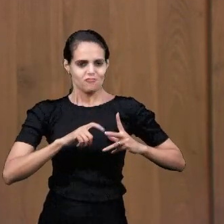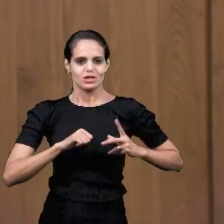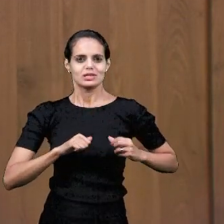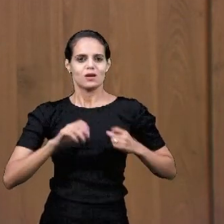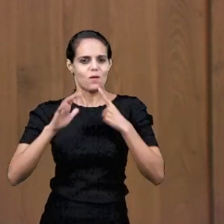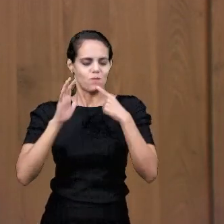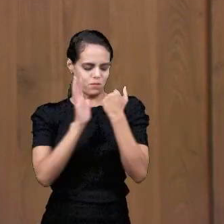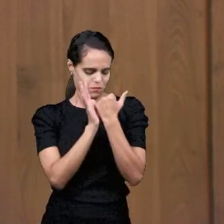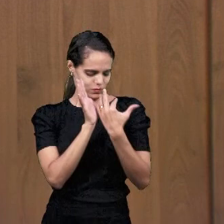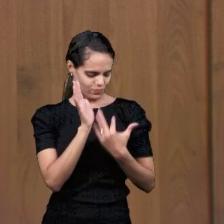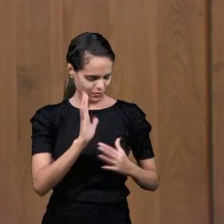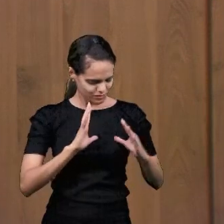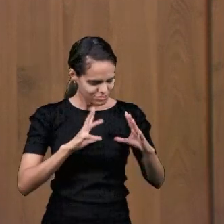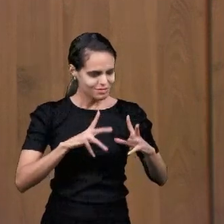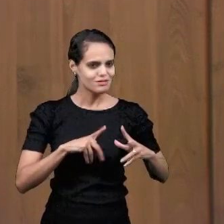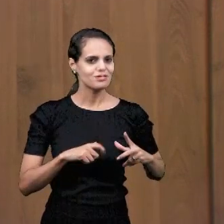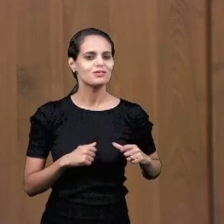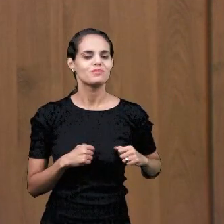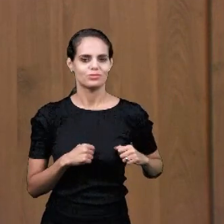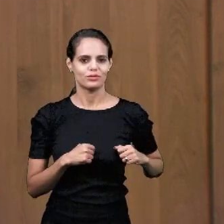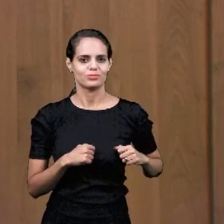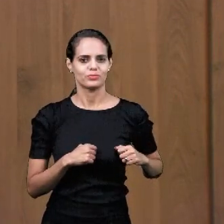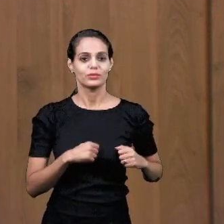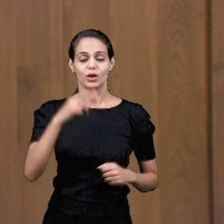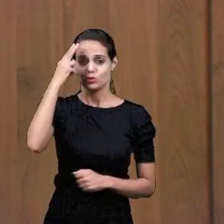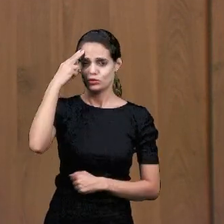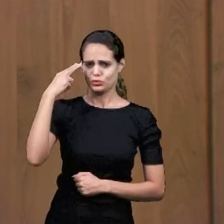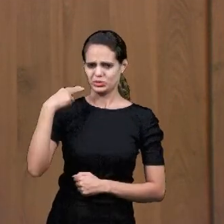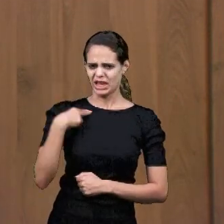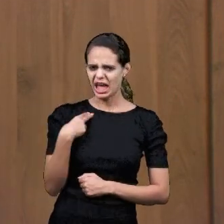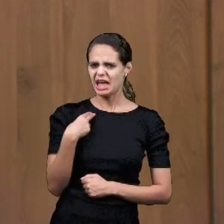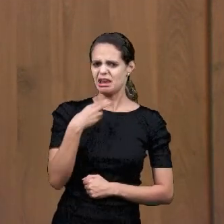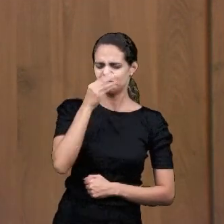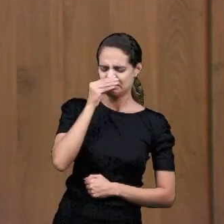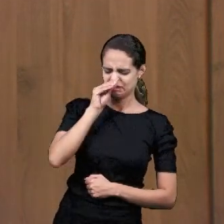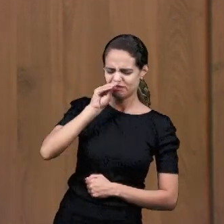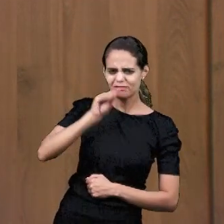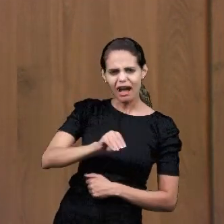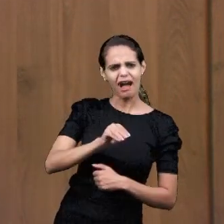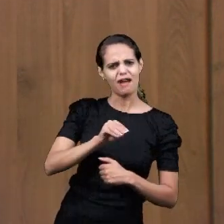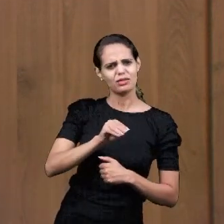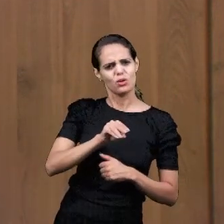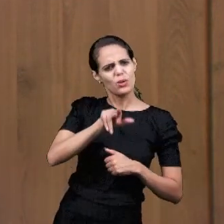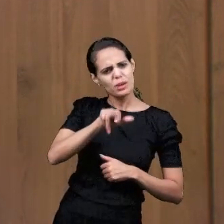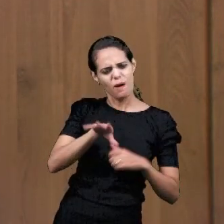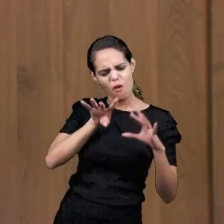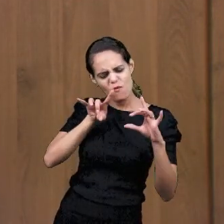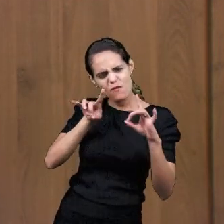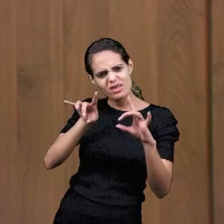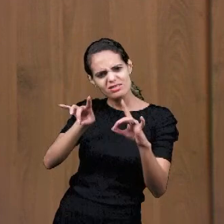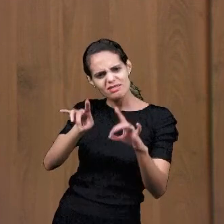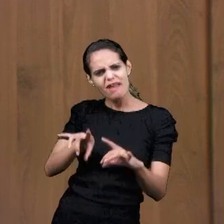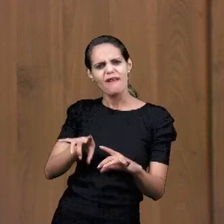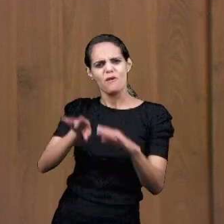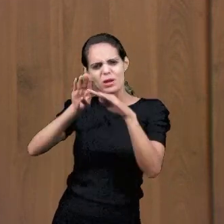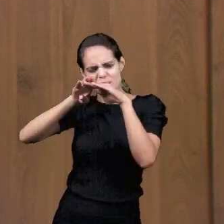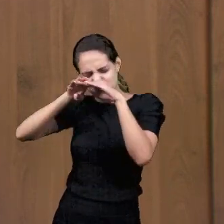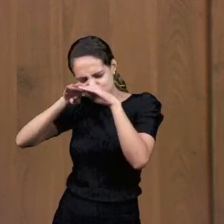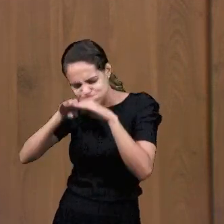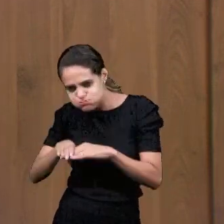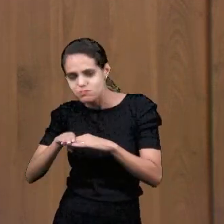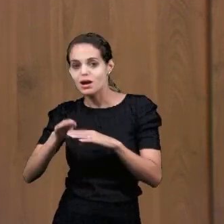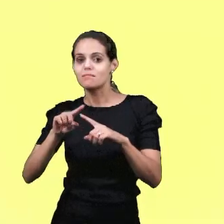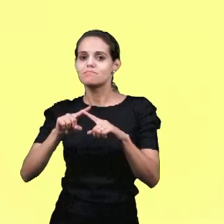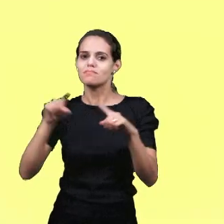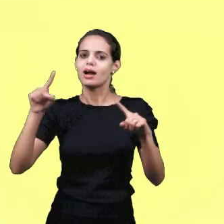fait qu'il a été humilié, il a pardonné à ses frères. Et c'est cela que le Seigneur il veut que nous comprenions le